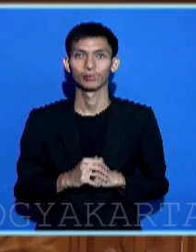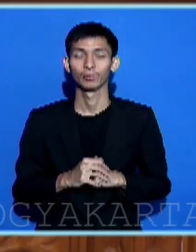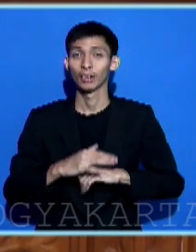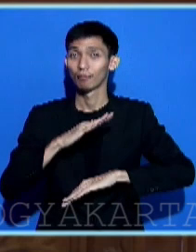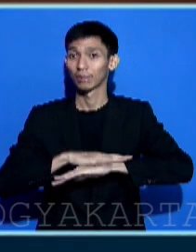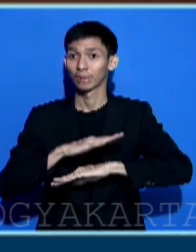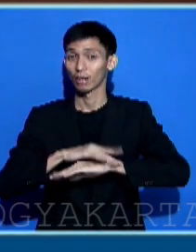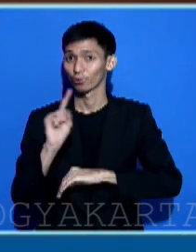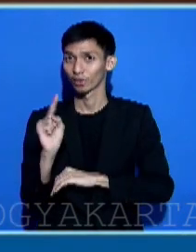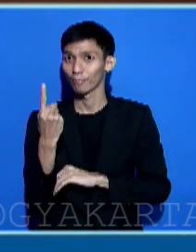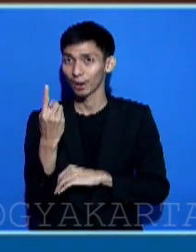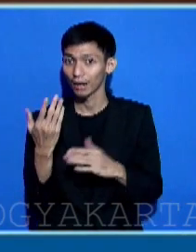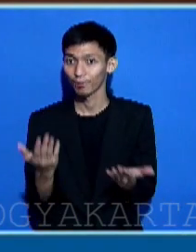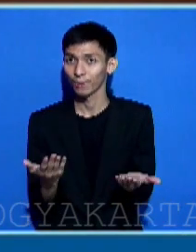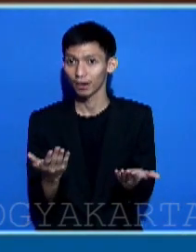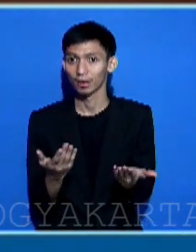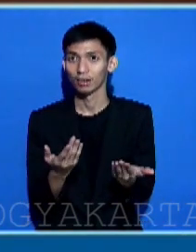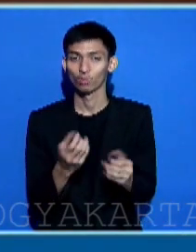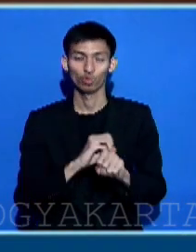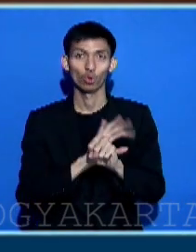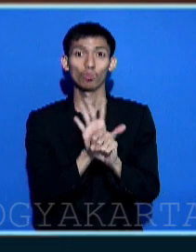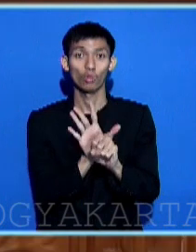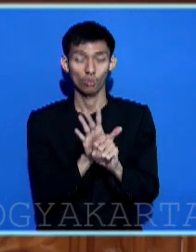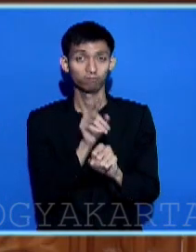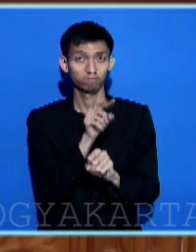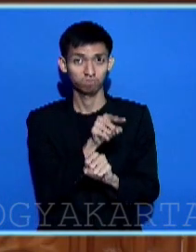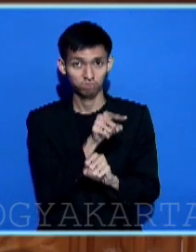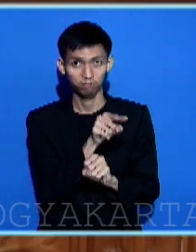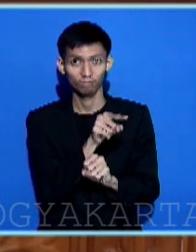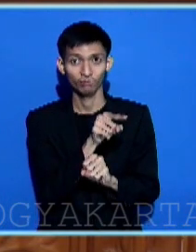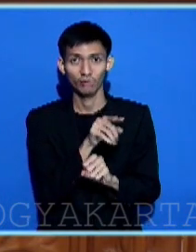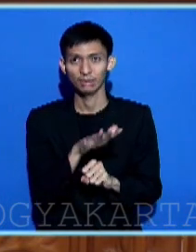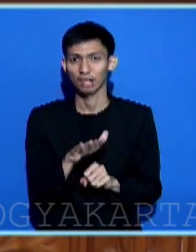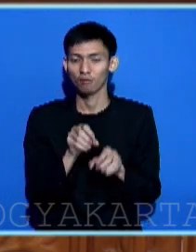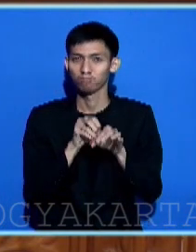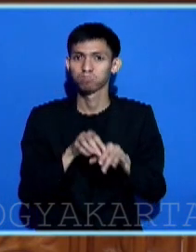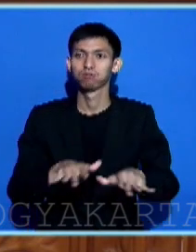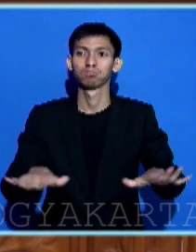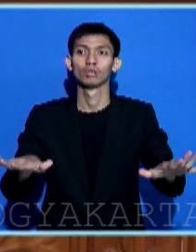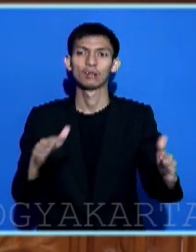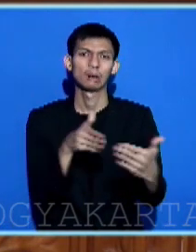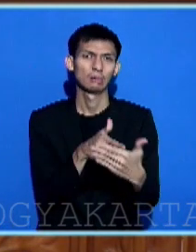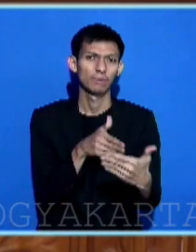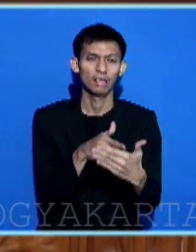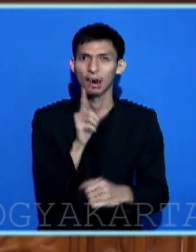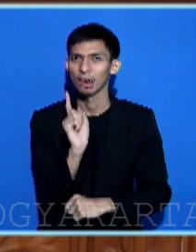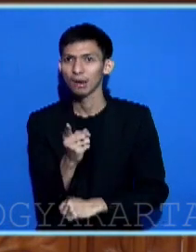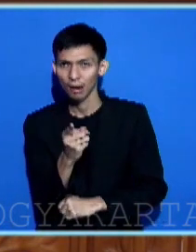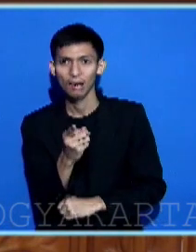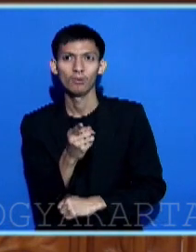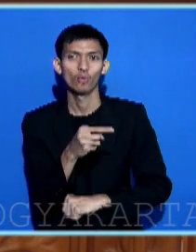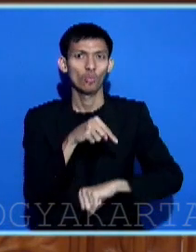set saking Kabupaten k irigasi a kapang mund